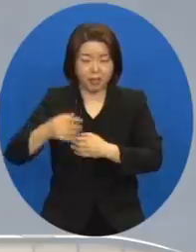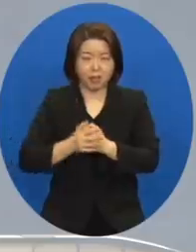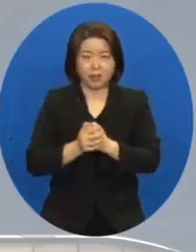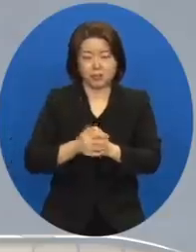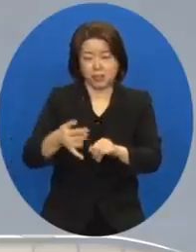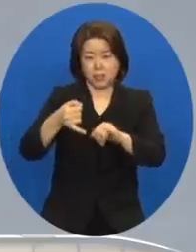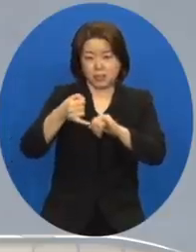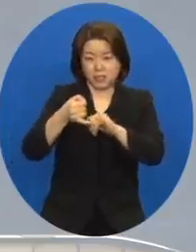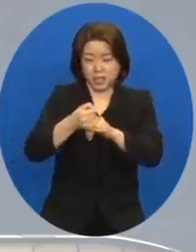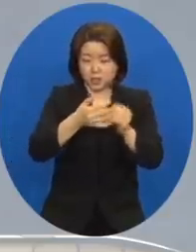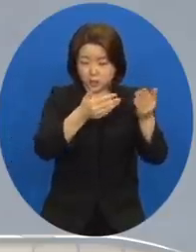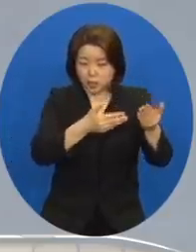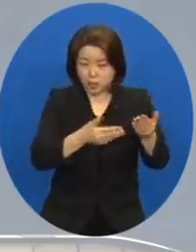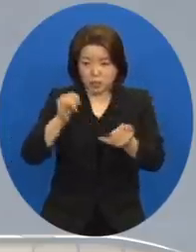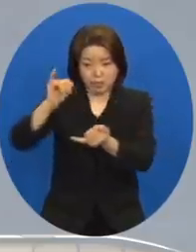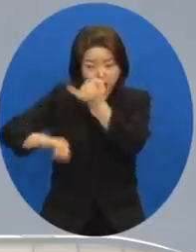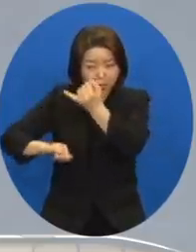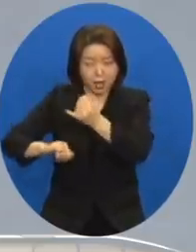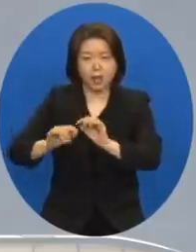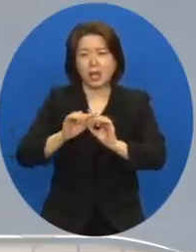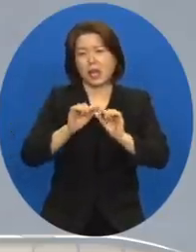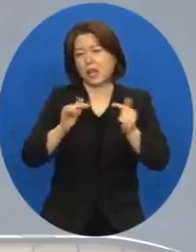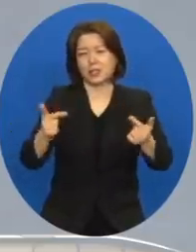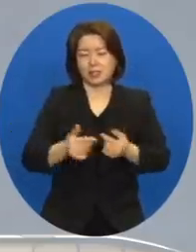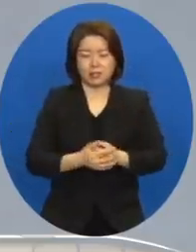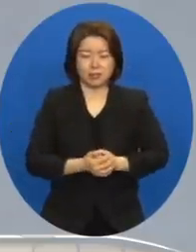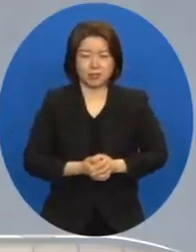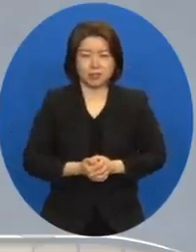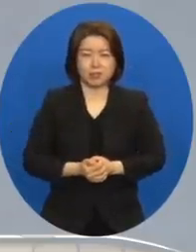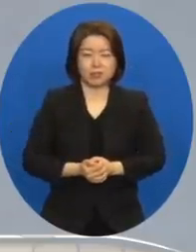약속하시고 지키지 않으신 하나님 아니십니다